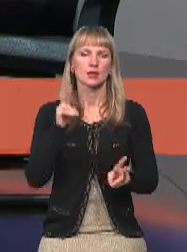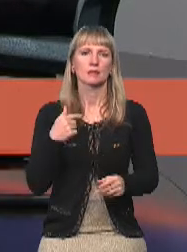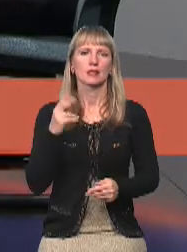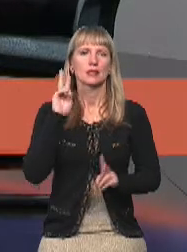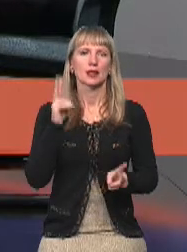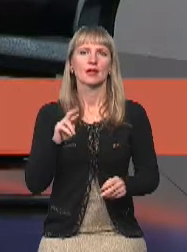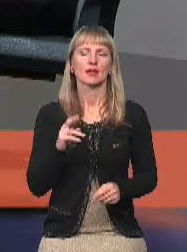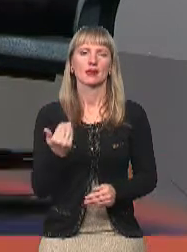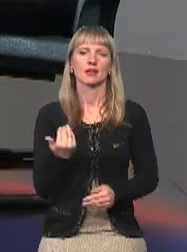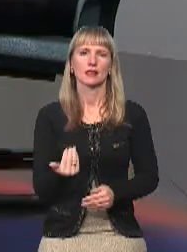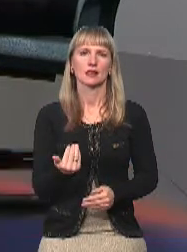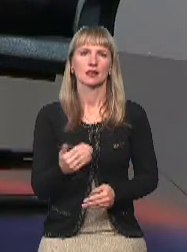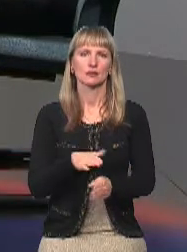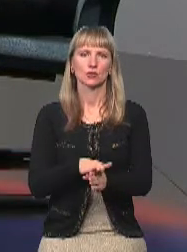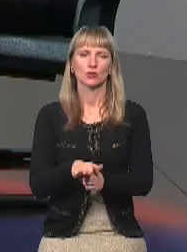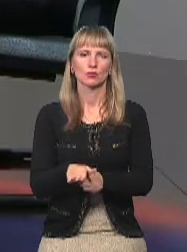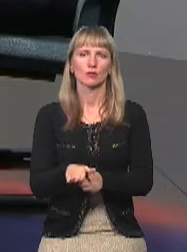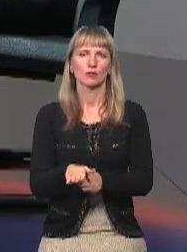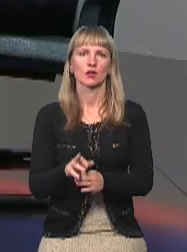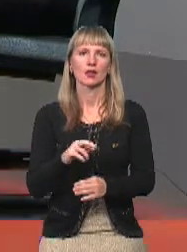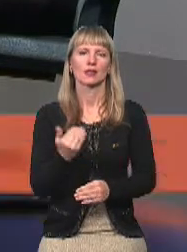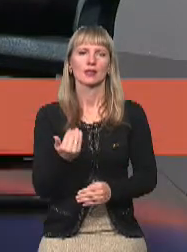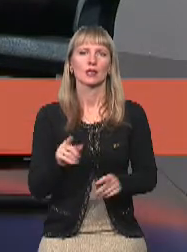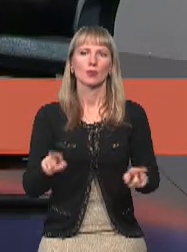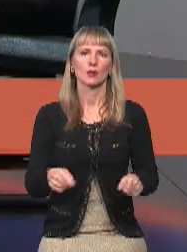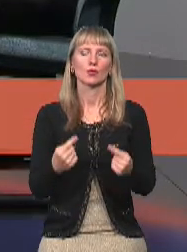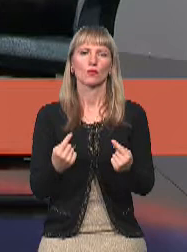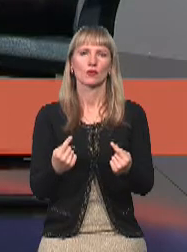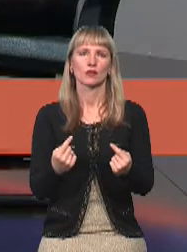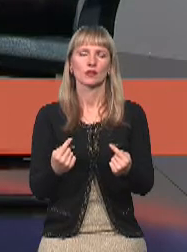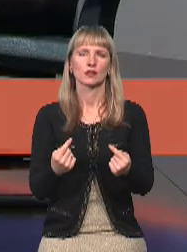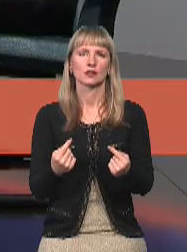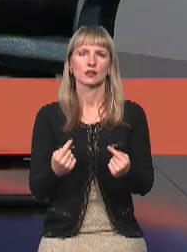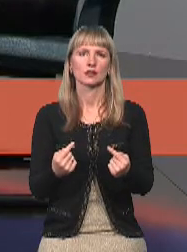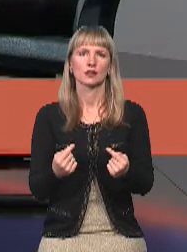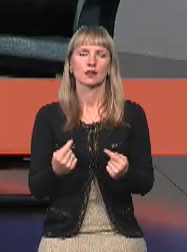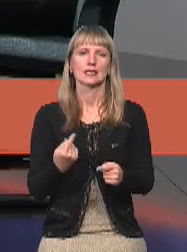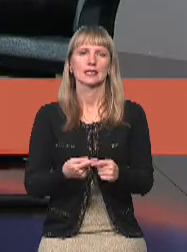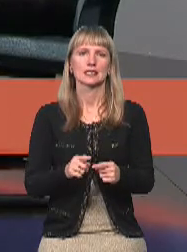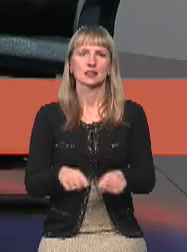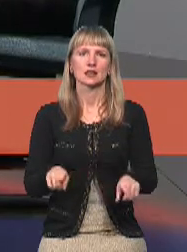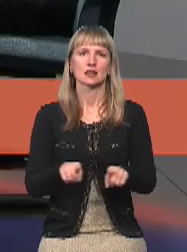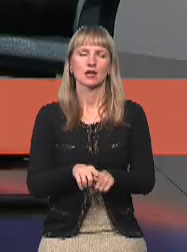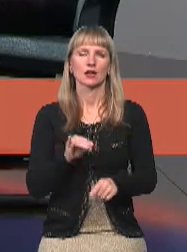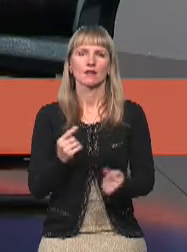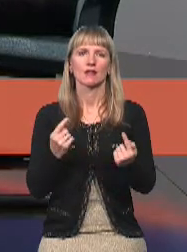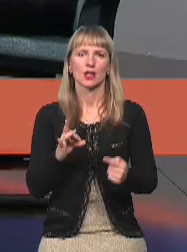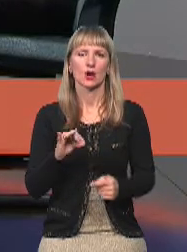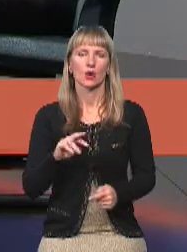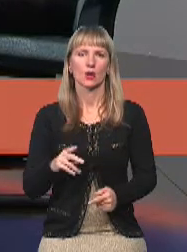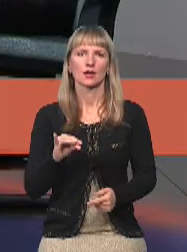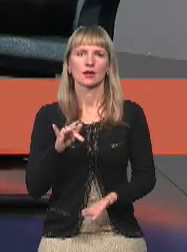знаємо, як їх дотримувати і як їх поновлювати. Знаєте, от це також і велика роль тут